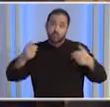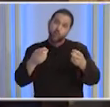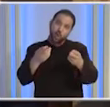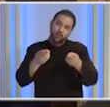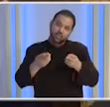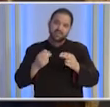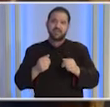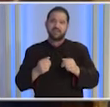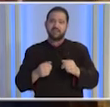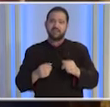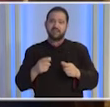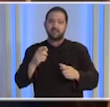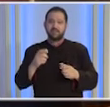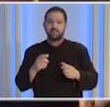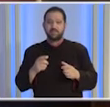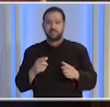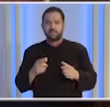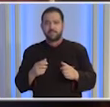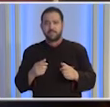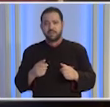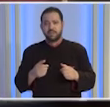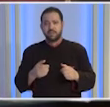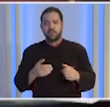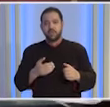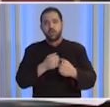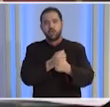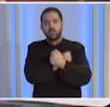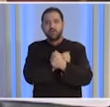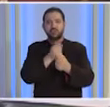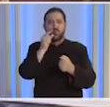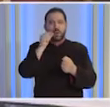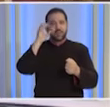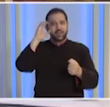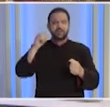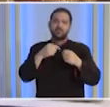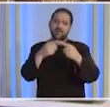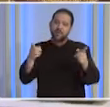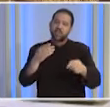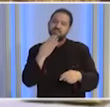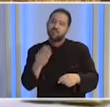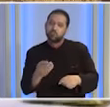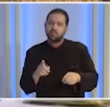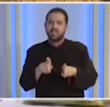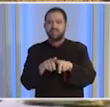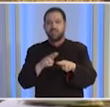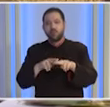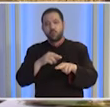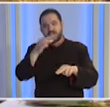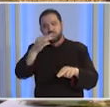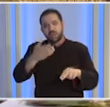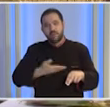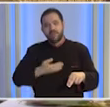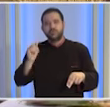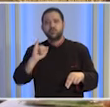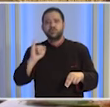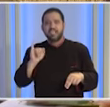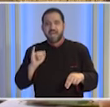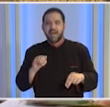discuția noastră despre acest păcat. Dragi telespectatori și dumneavoastră, vă mulțumesc. Așa cum îi spuneam părintelui Iustinian